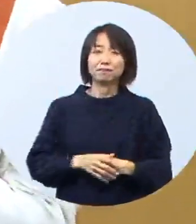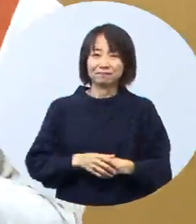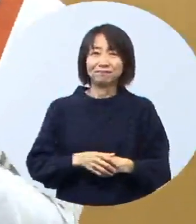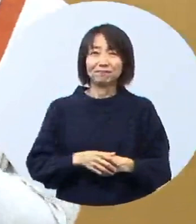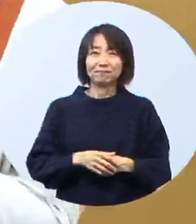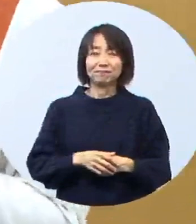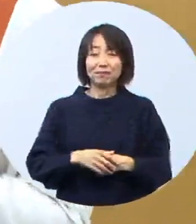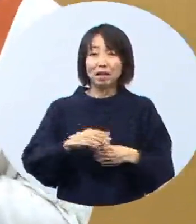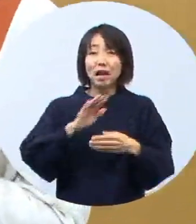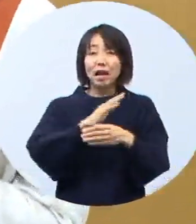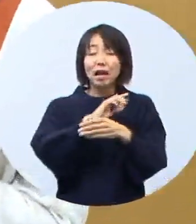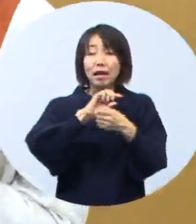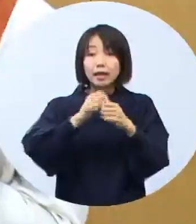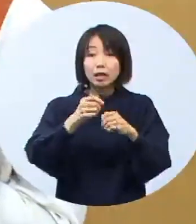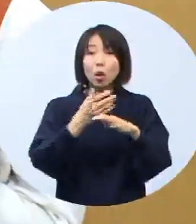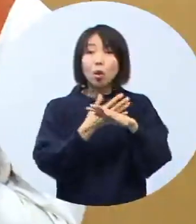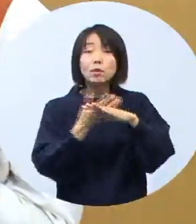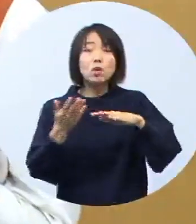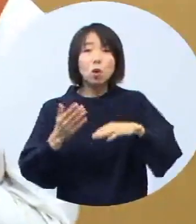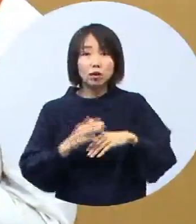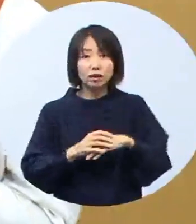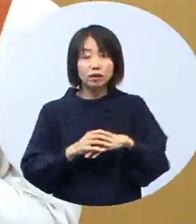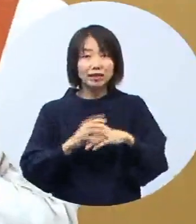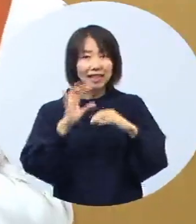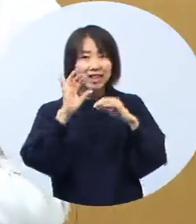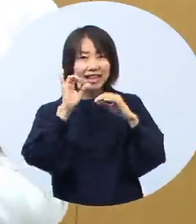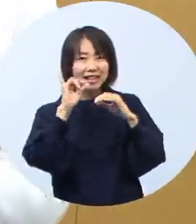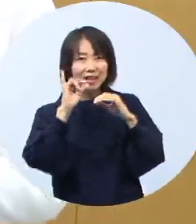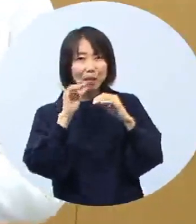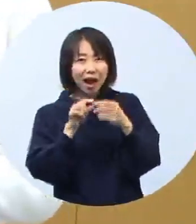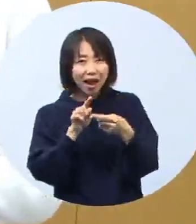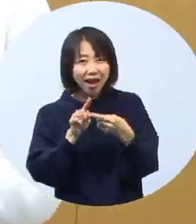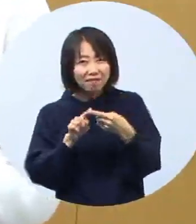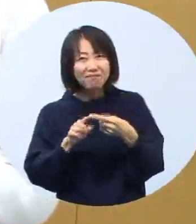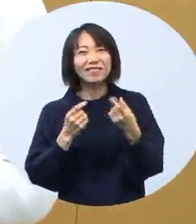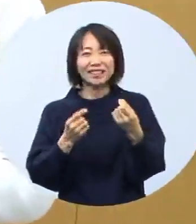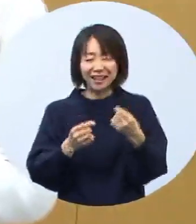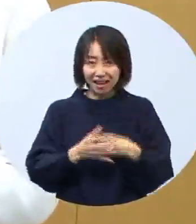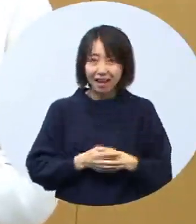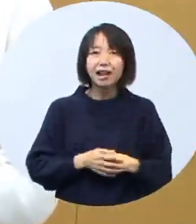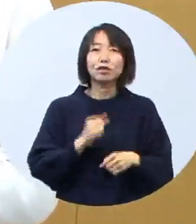ロッコリーの緑がよく映えたインスタ映えしそうな一品ですね。 はい、ぜひ作ってみ